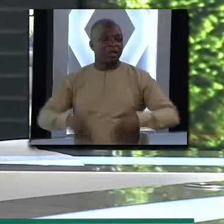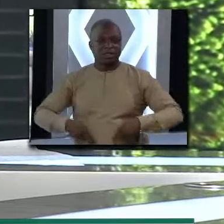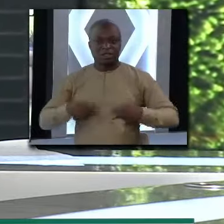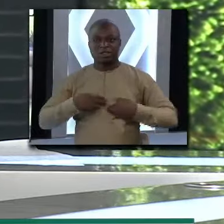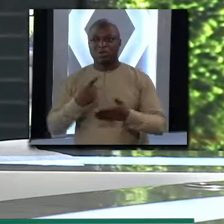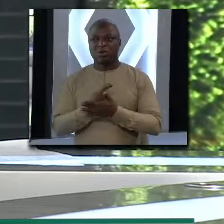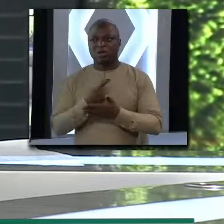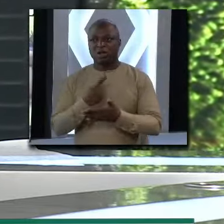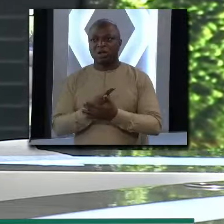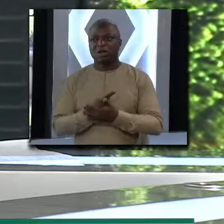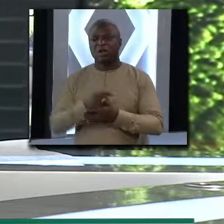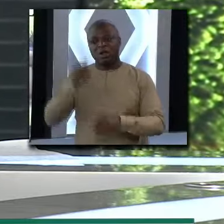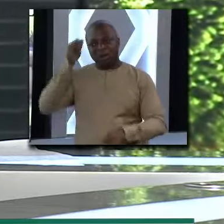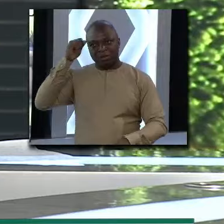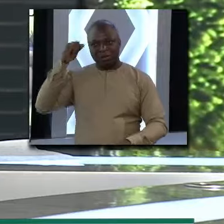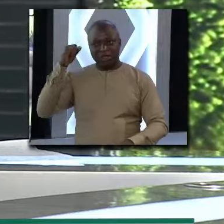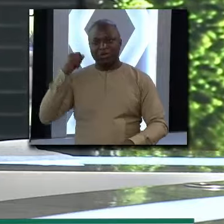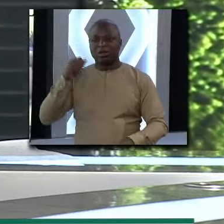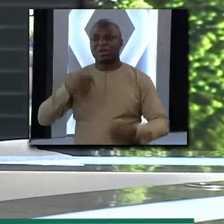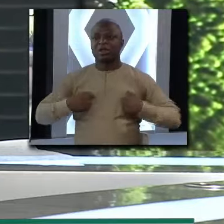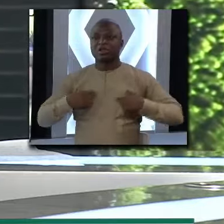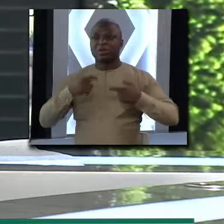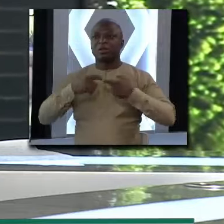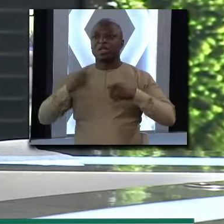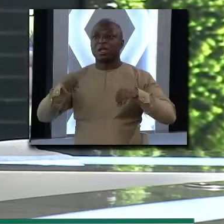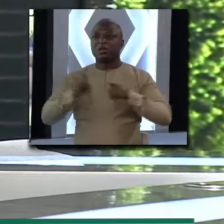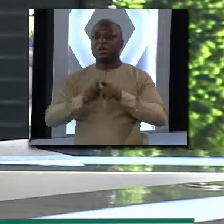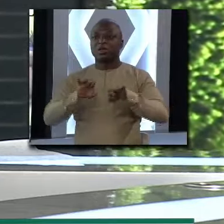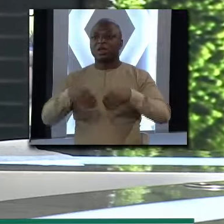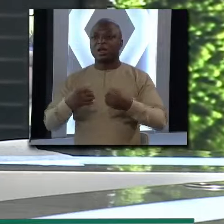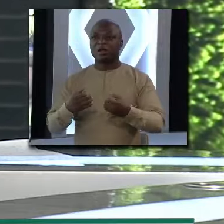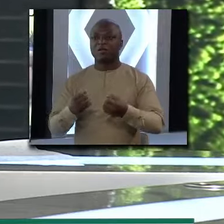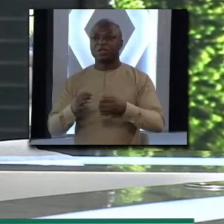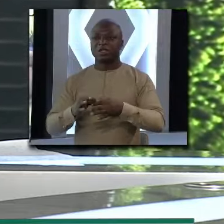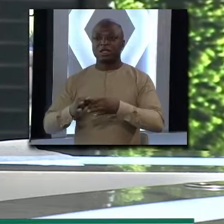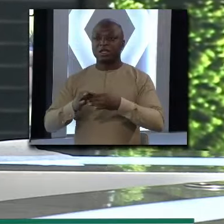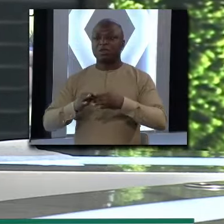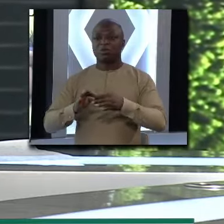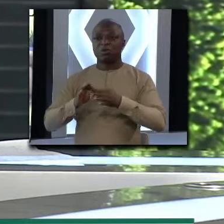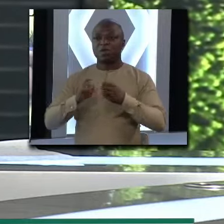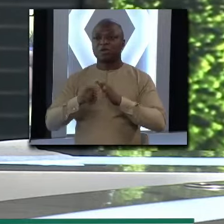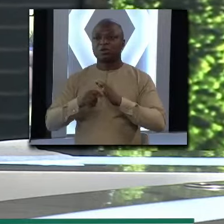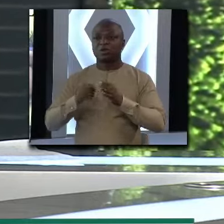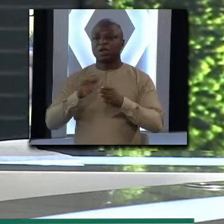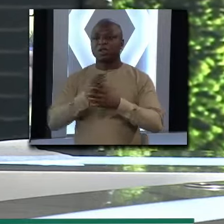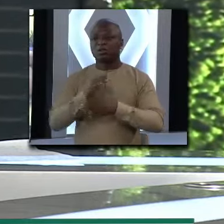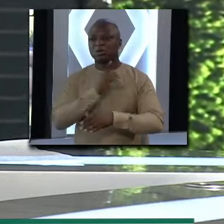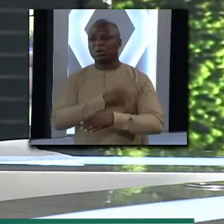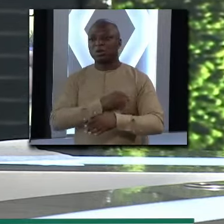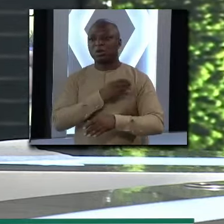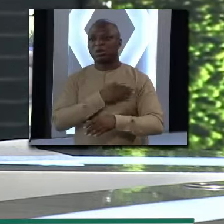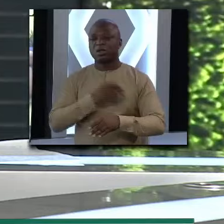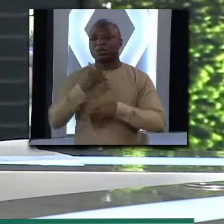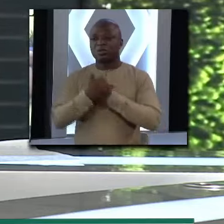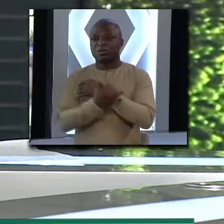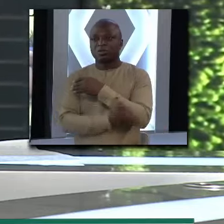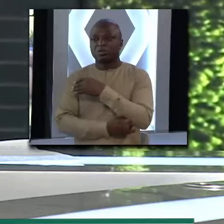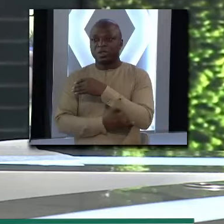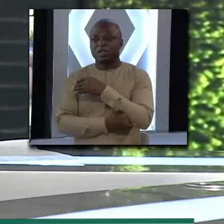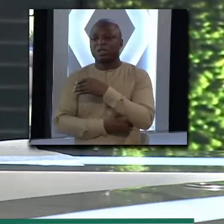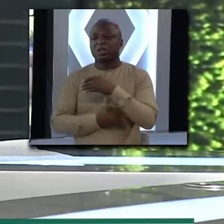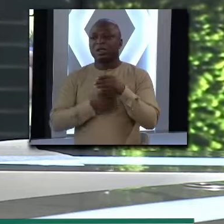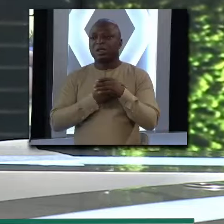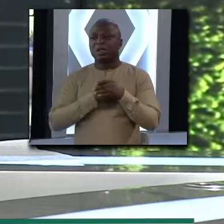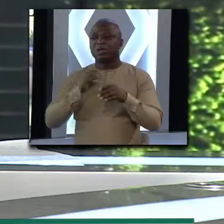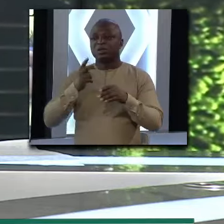Ghana. L'ambassadeur espagnol qui est allé renforcer les liens de coopération entre le Togo et son pays. Et puis la